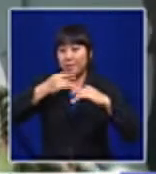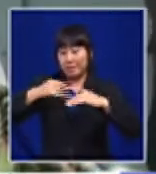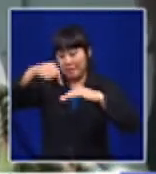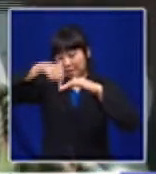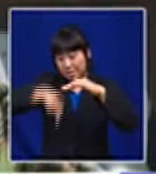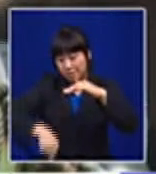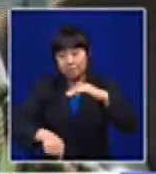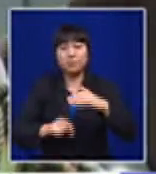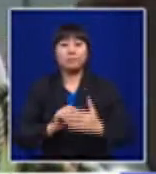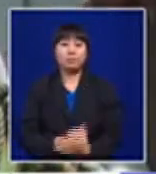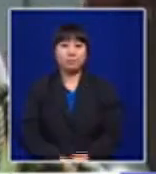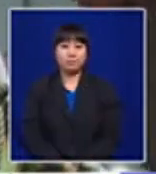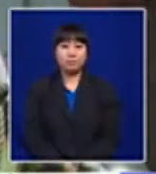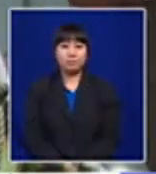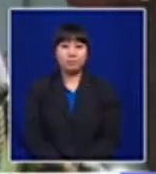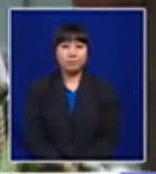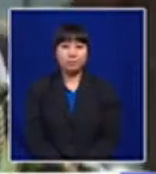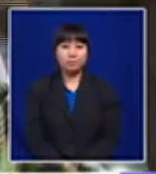รมประมงค่ะ